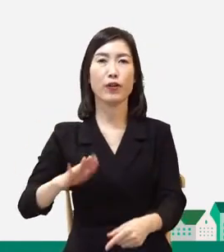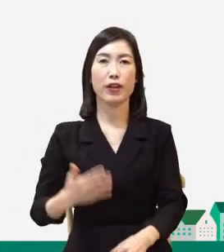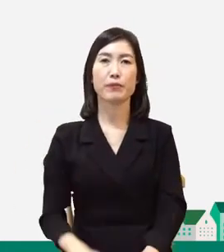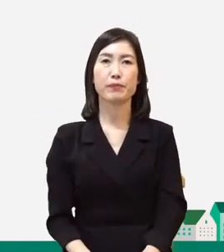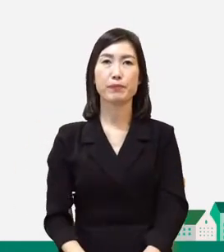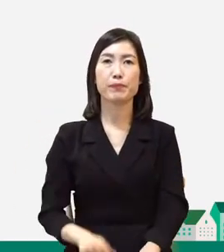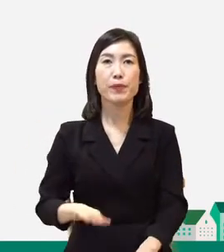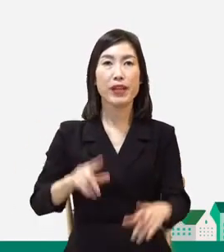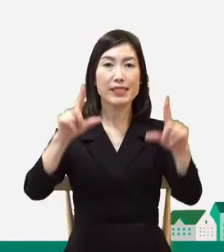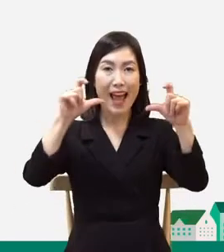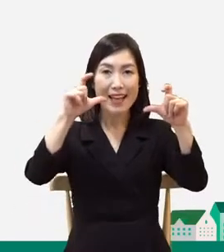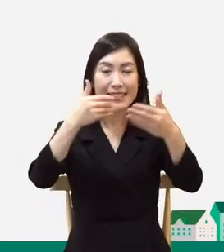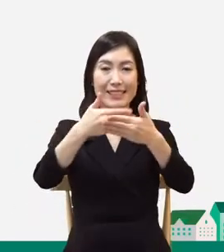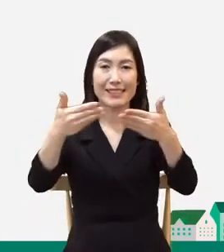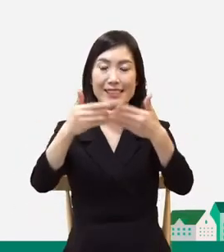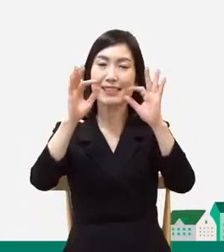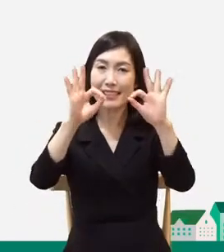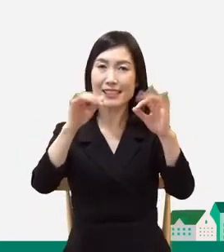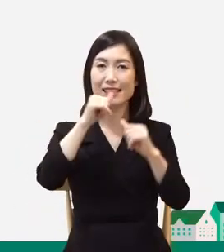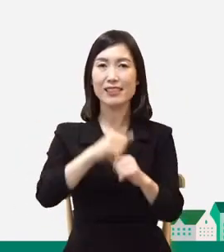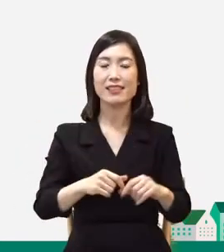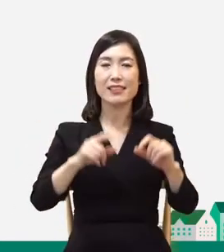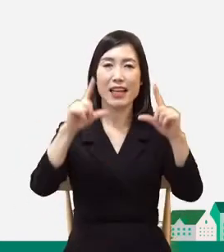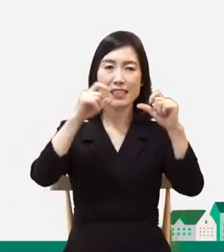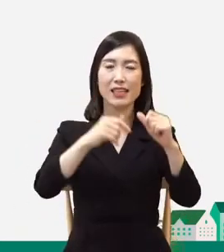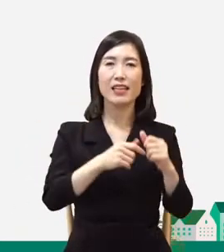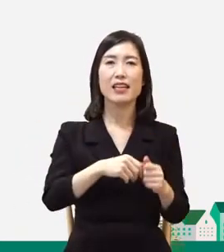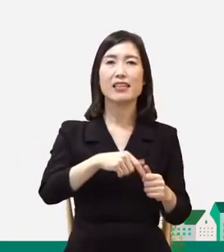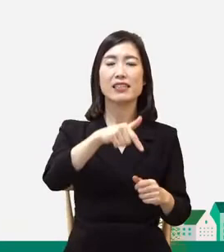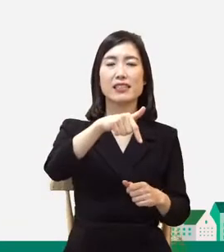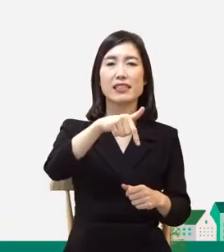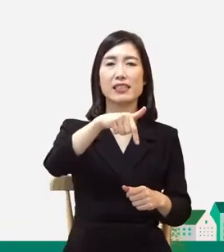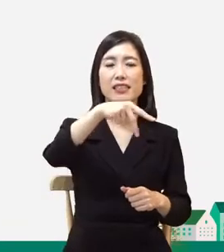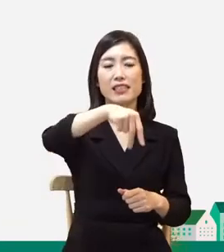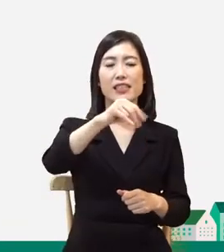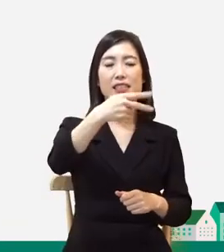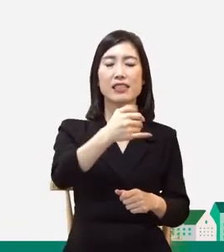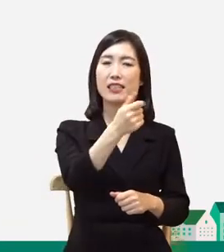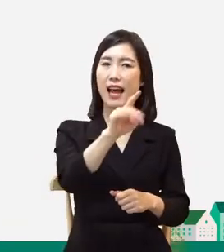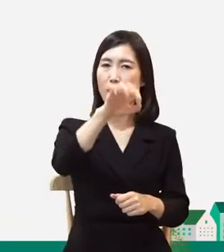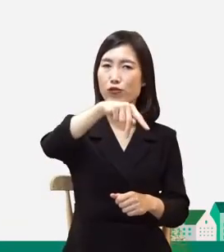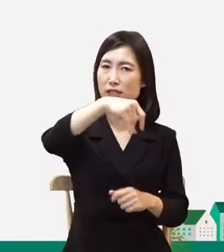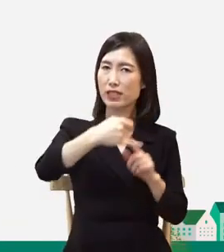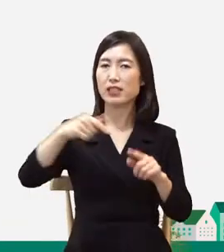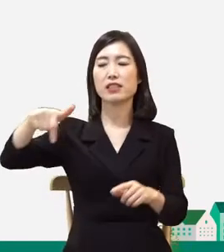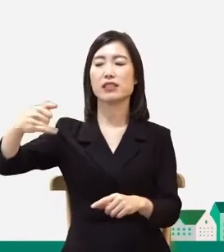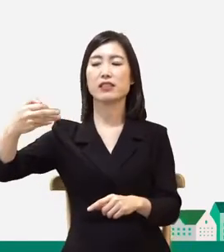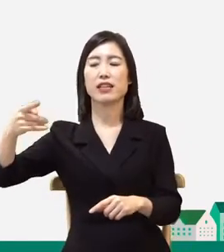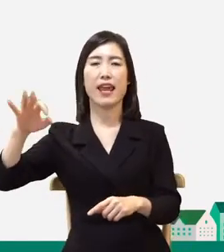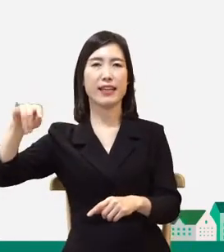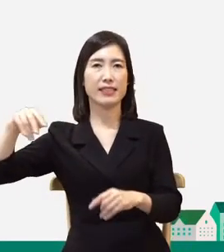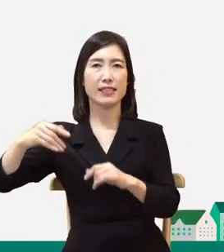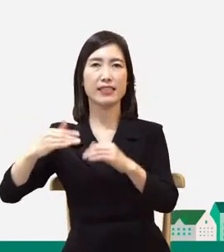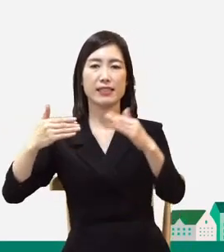다음은 사진으로 보는 지원주택입니다. 지원주택의 시드하우스 전경 입주 전 공간입니다.